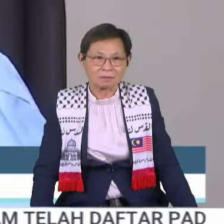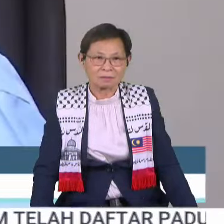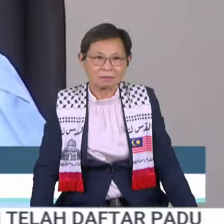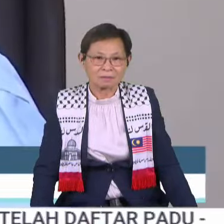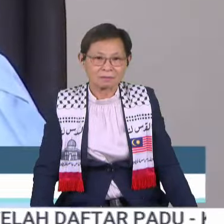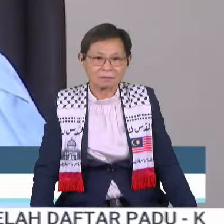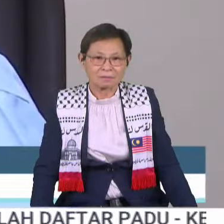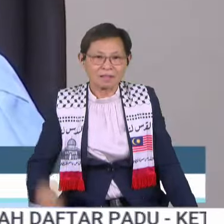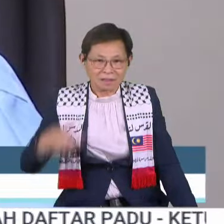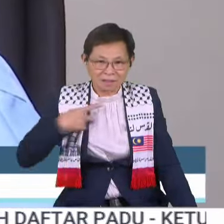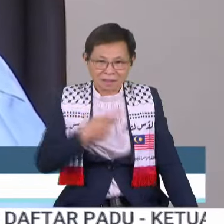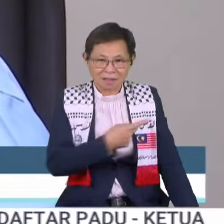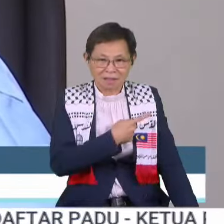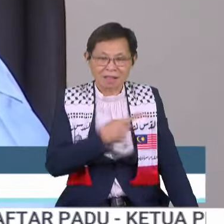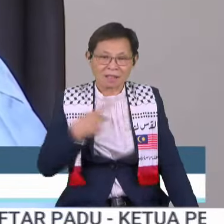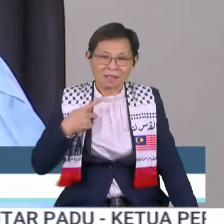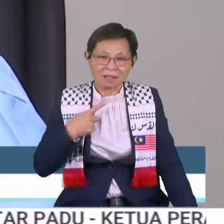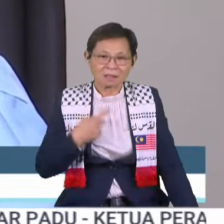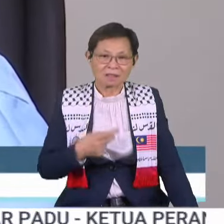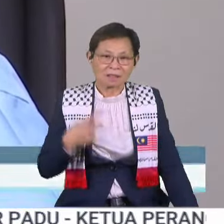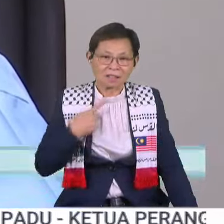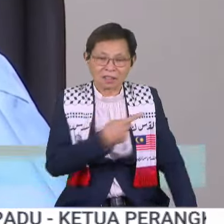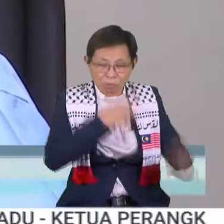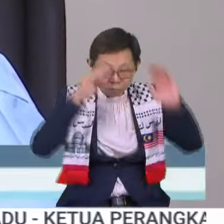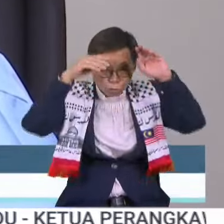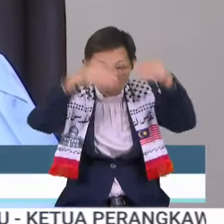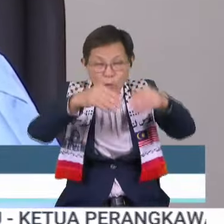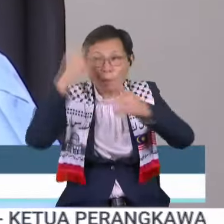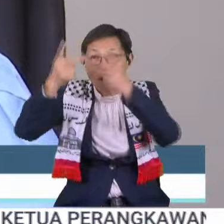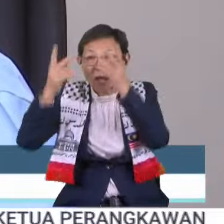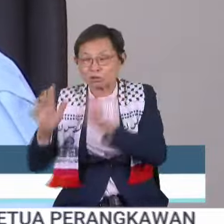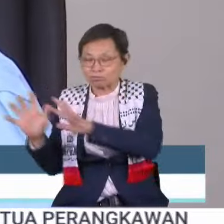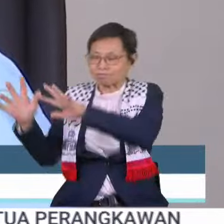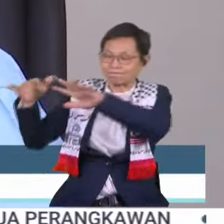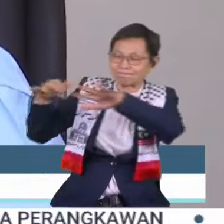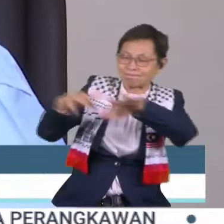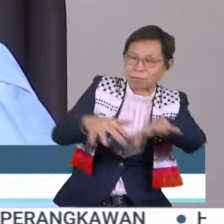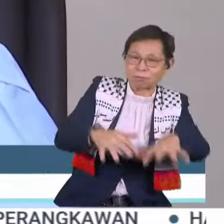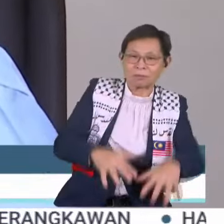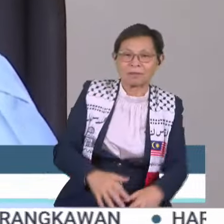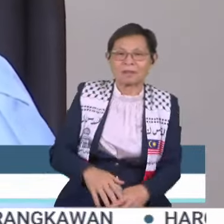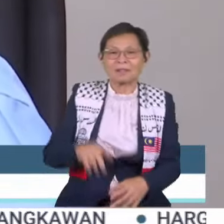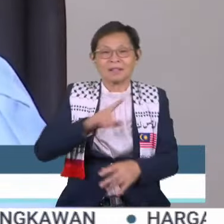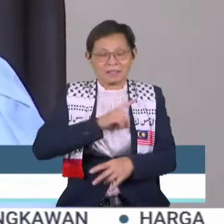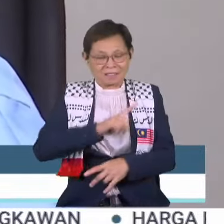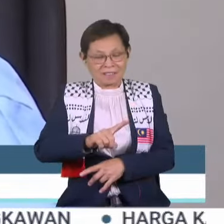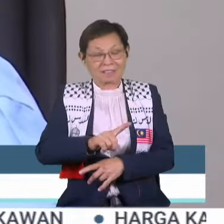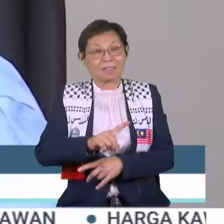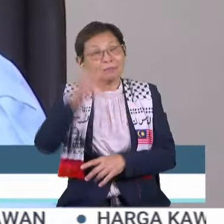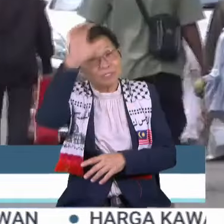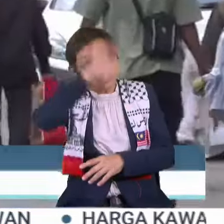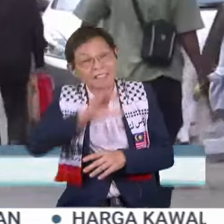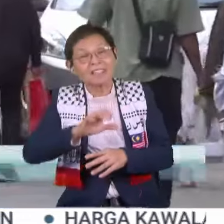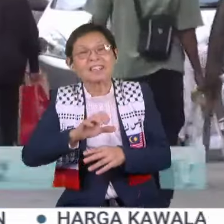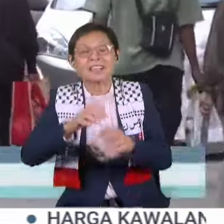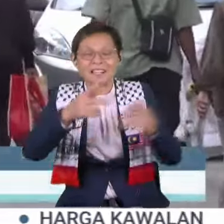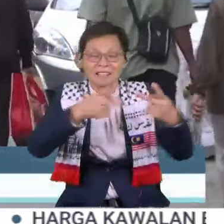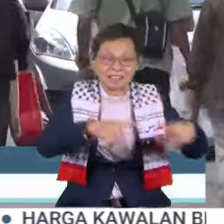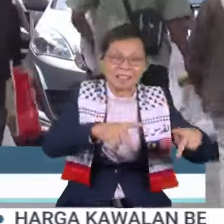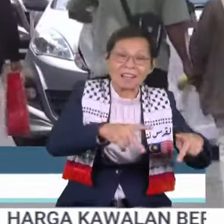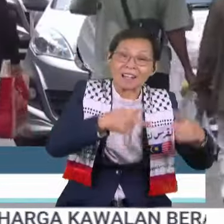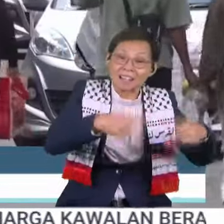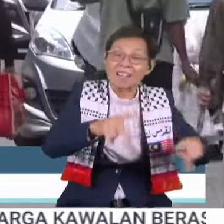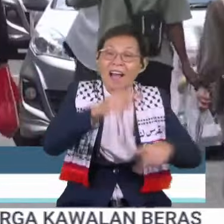malam kita mempertukukan kepada pelancong-pelancong yang datang ni Pergilah yang Islam cari kedai-kedai halal yang kedai-kedai lain tu